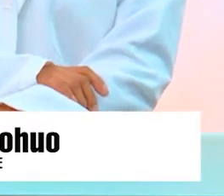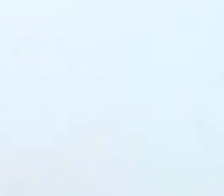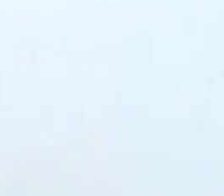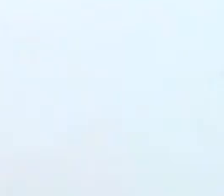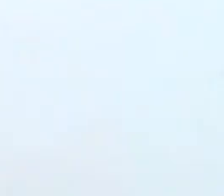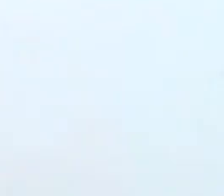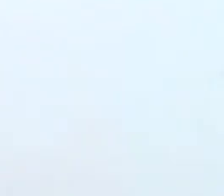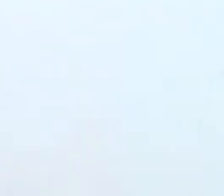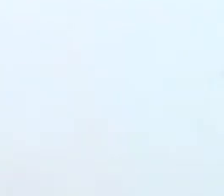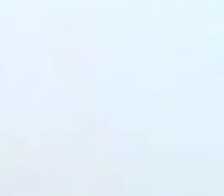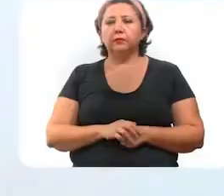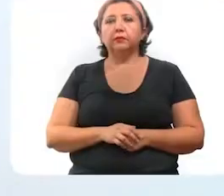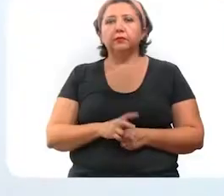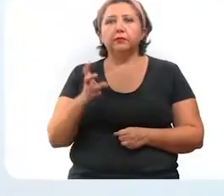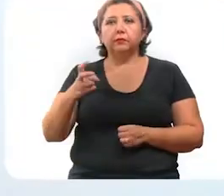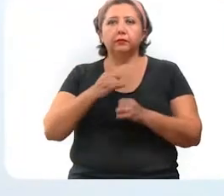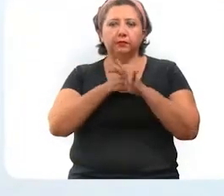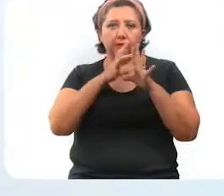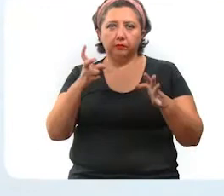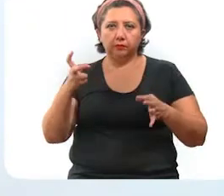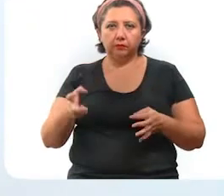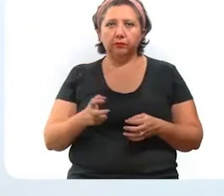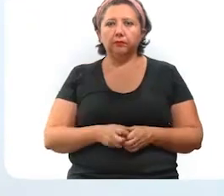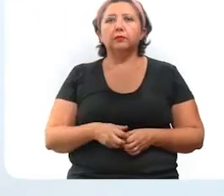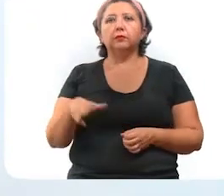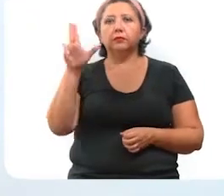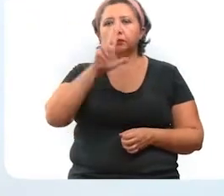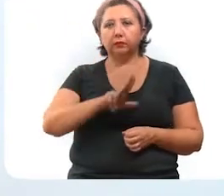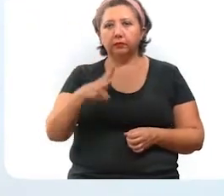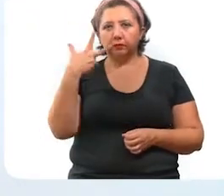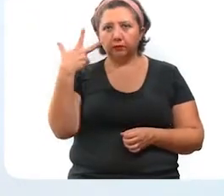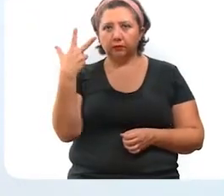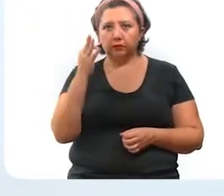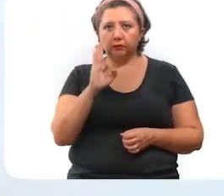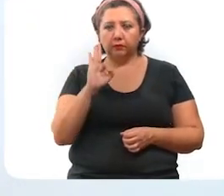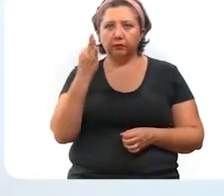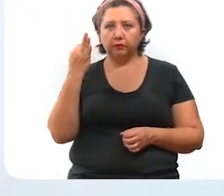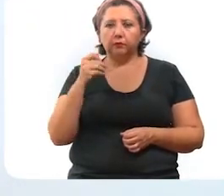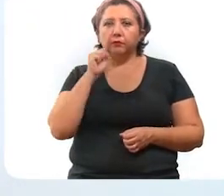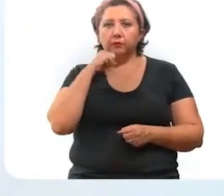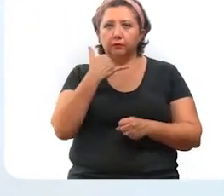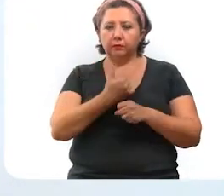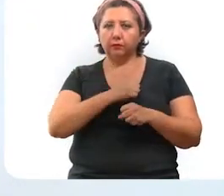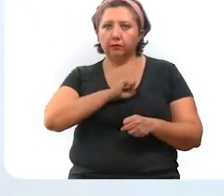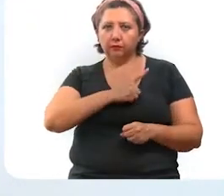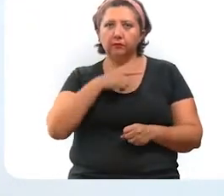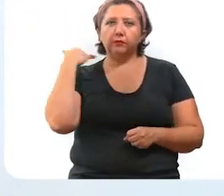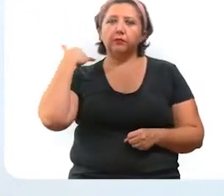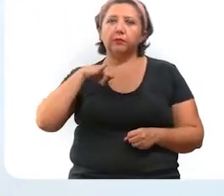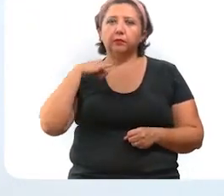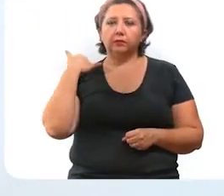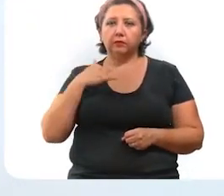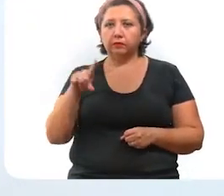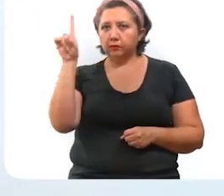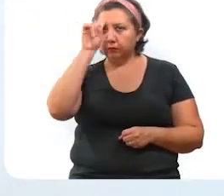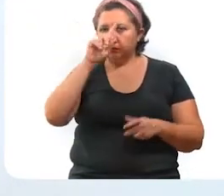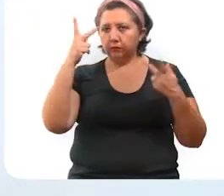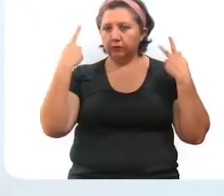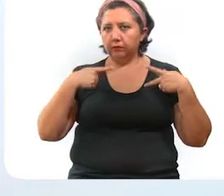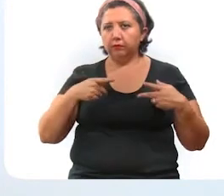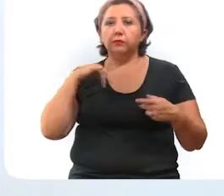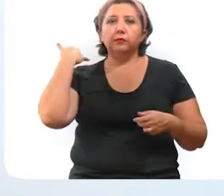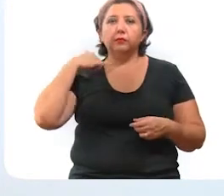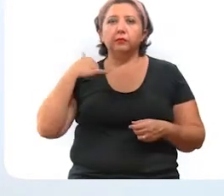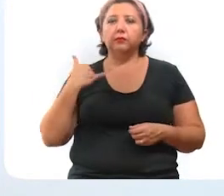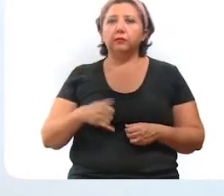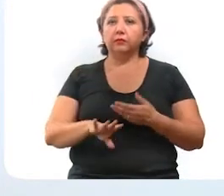yetel chen nooko wapanyoletau. Tumen ujeltane ma tu kalantik mag dile COVID-19 di omikrono. Olale, teal kalantik batulakalone ku jala leka